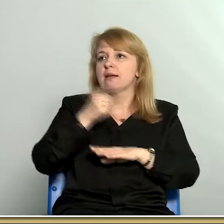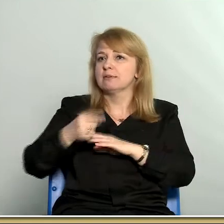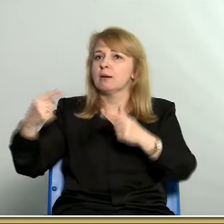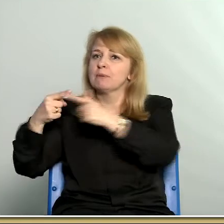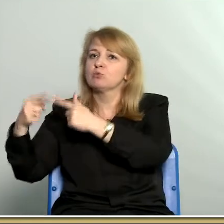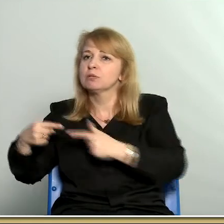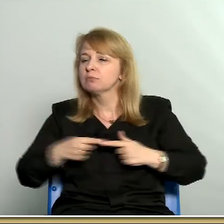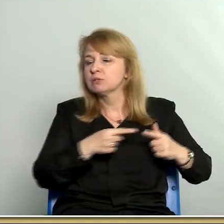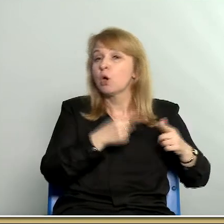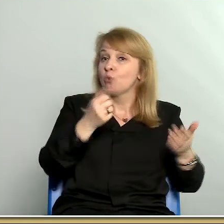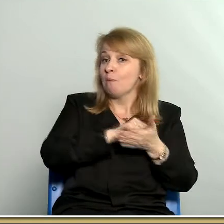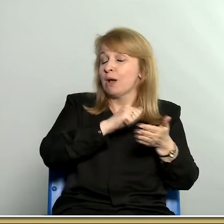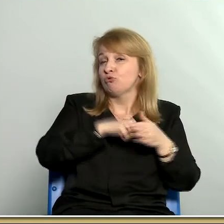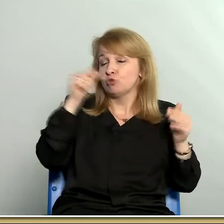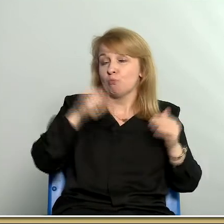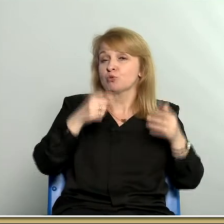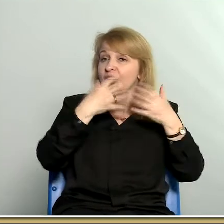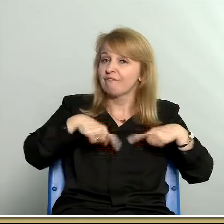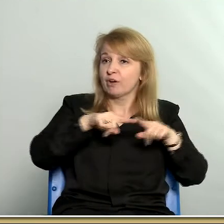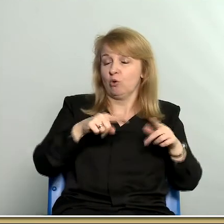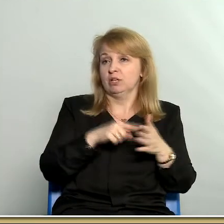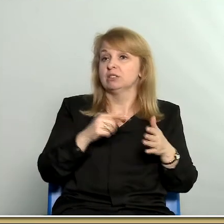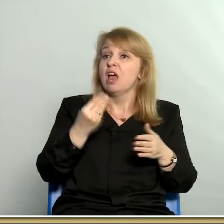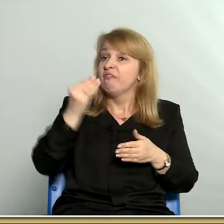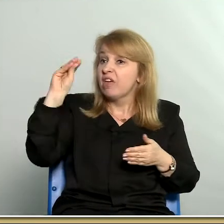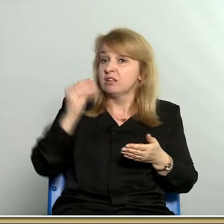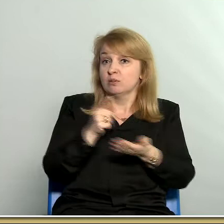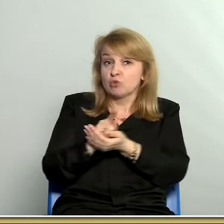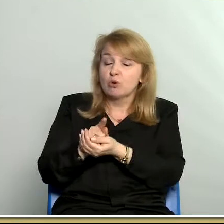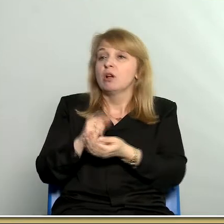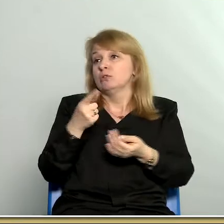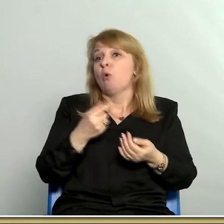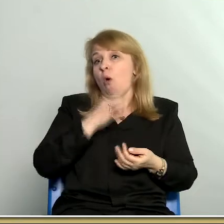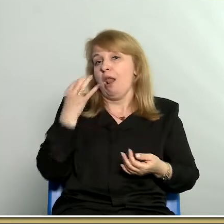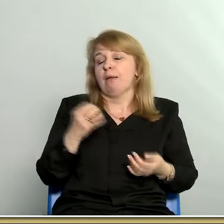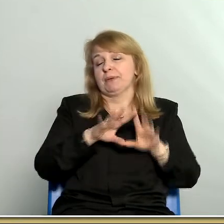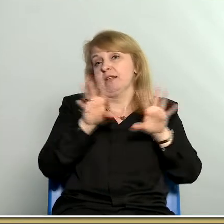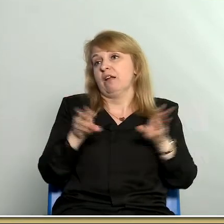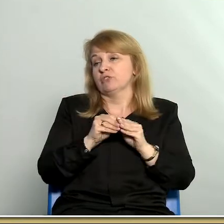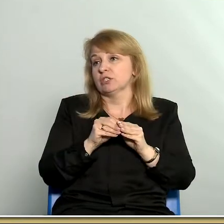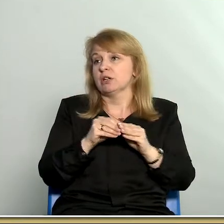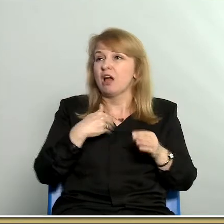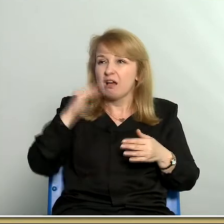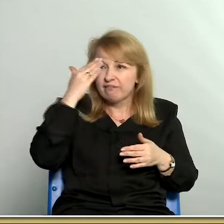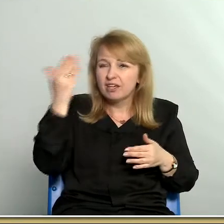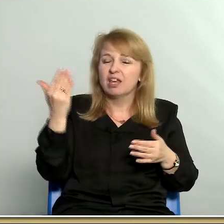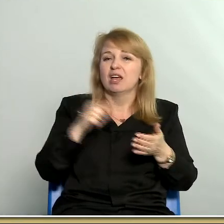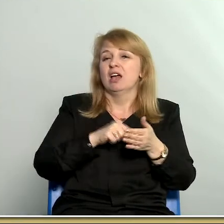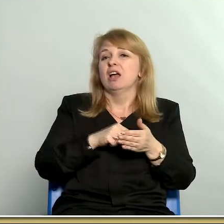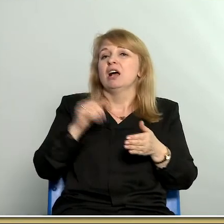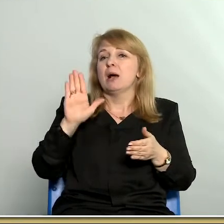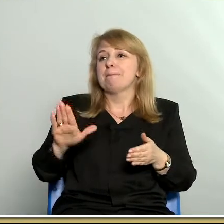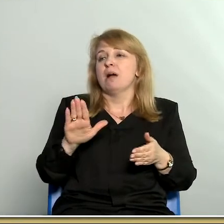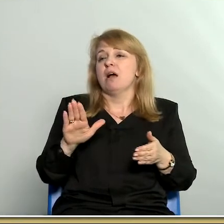to Mazowsze będzie ciągnęło ten wskaźnik, więc im większe osiągnie, tym lepiej dla wszystkich. Mamy tę świadomość, że tutaj my będziemy